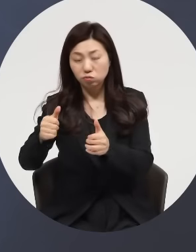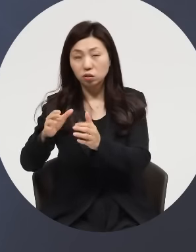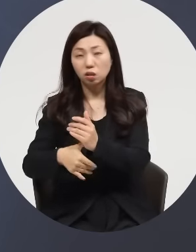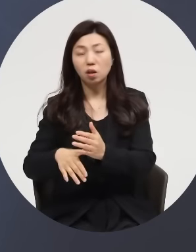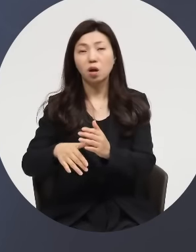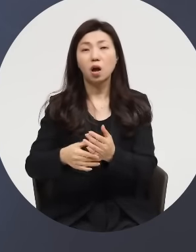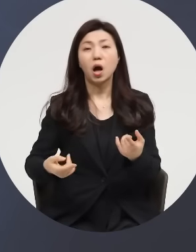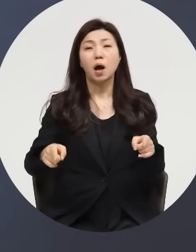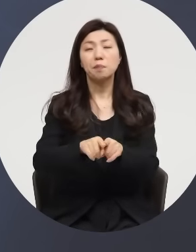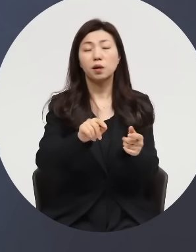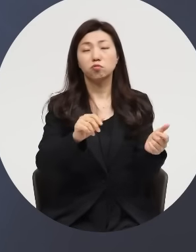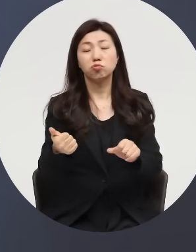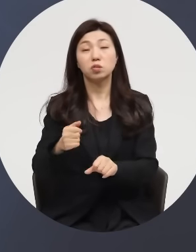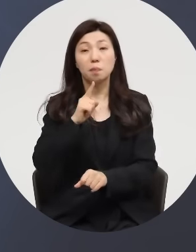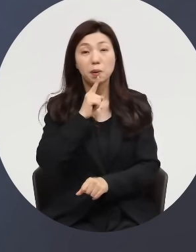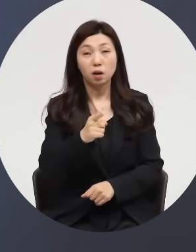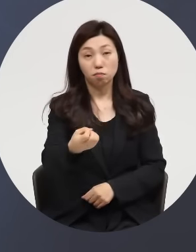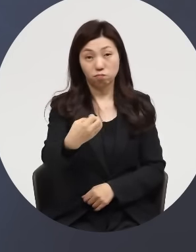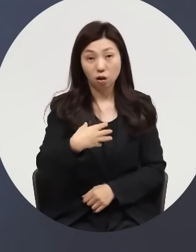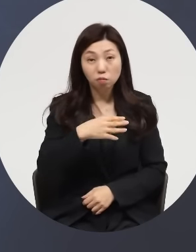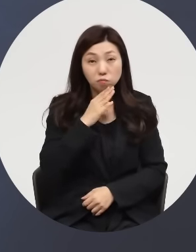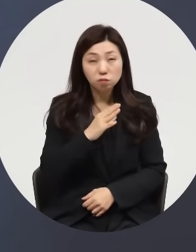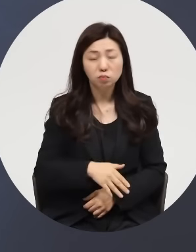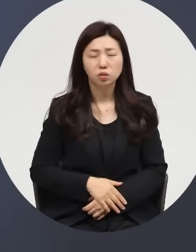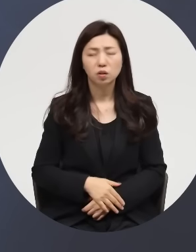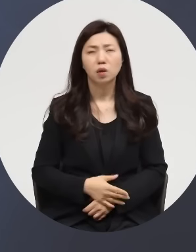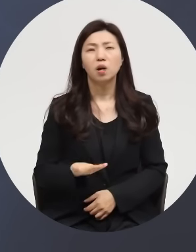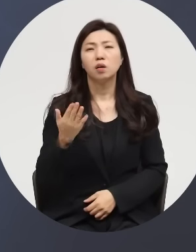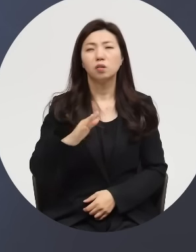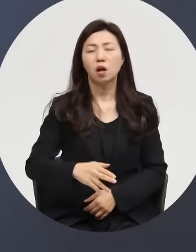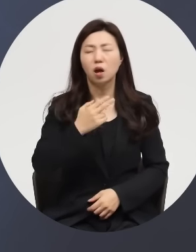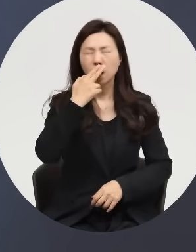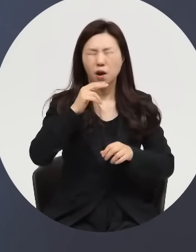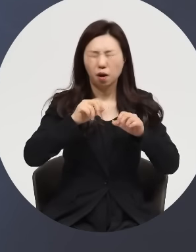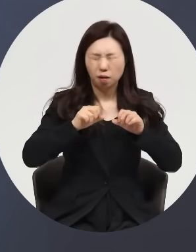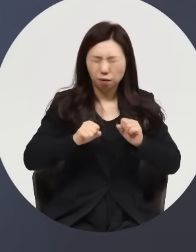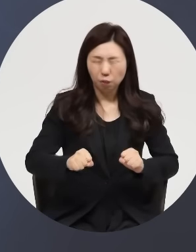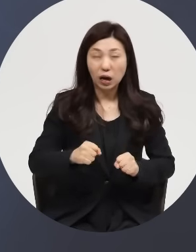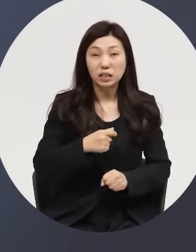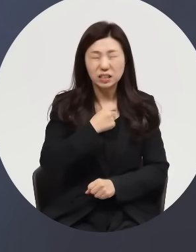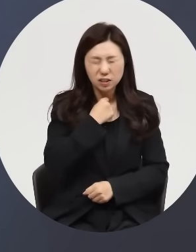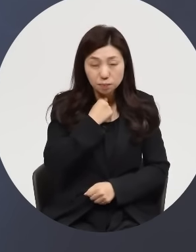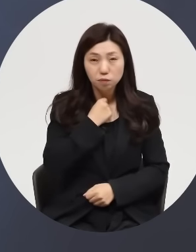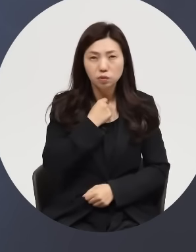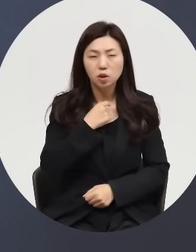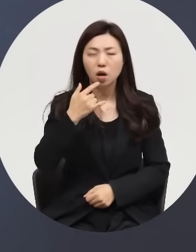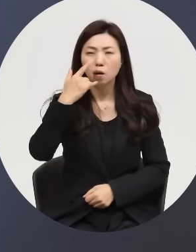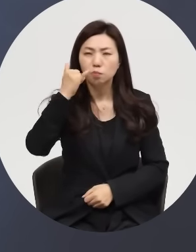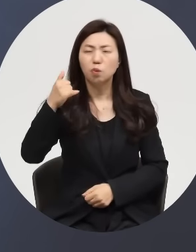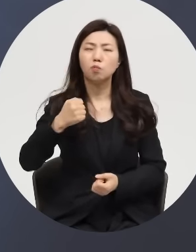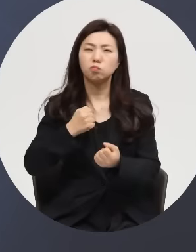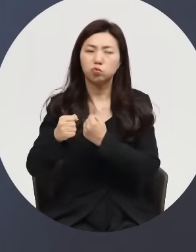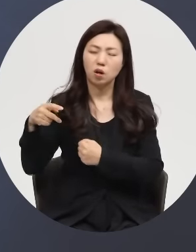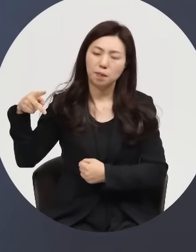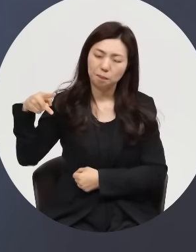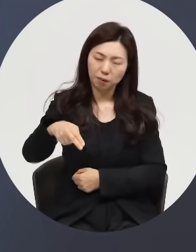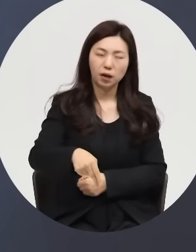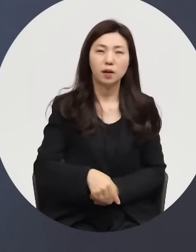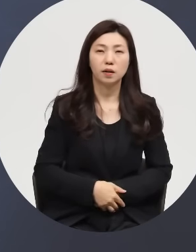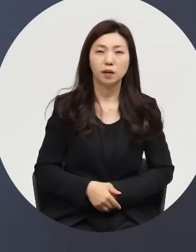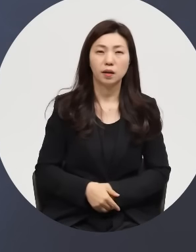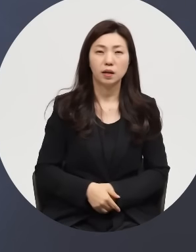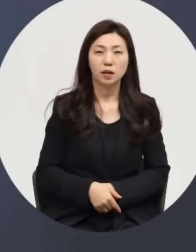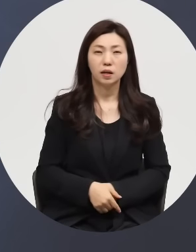말했잖아. 그러나 살려면 부모라 하더라도 손을 놔야 된다. 시험관 아기를